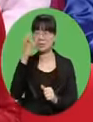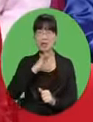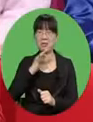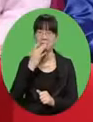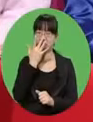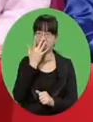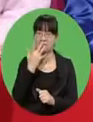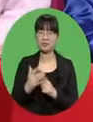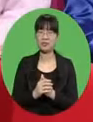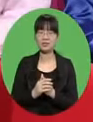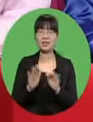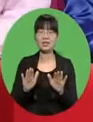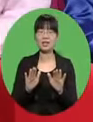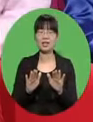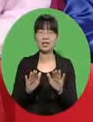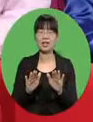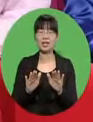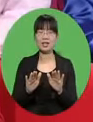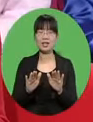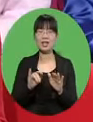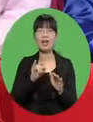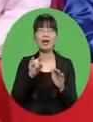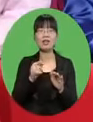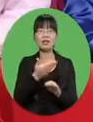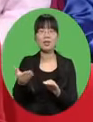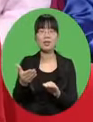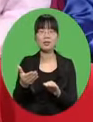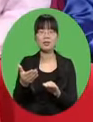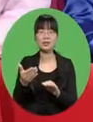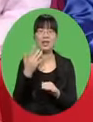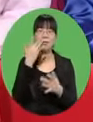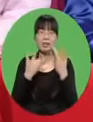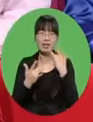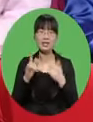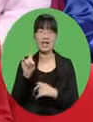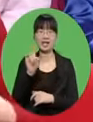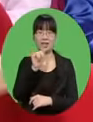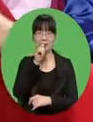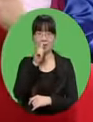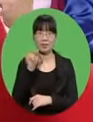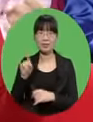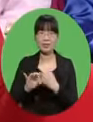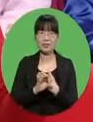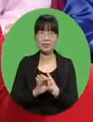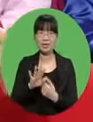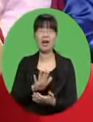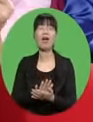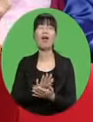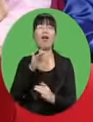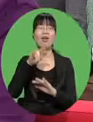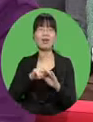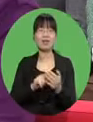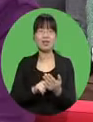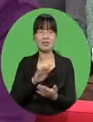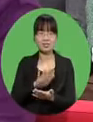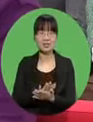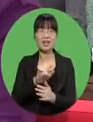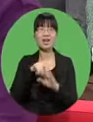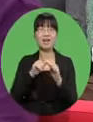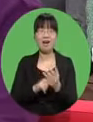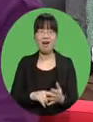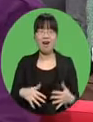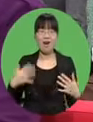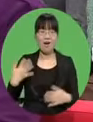봤죠. 저기서 빠진 게 있습니다. 아, 저기서 여러분들이 간과한 게 있습니다. 뭐냐면 열정. 뜨거운 열정.